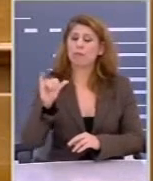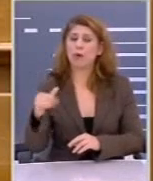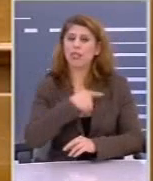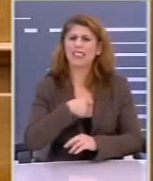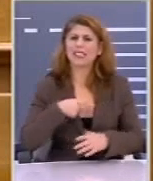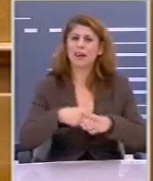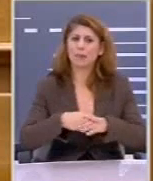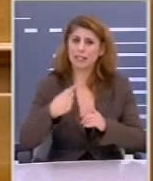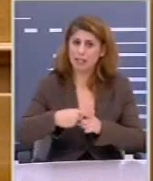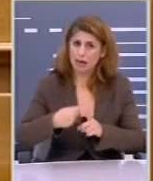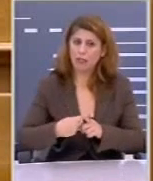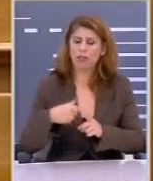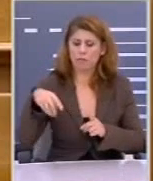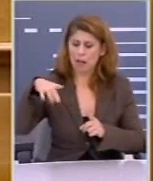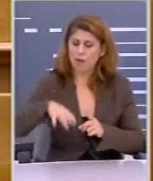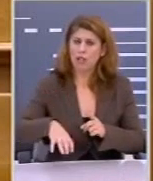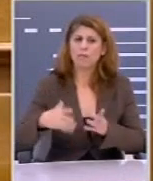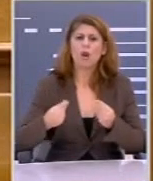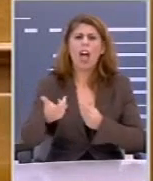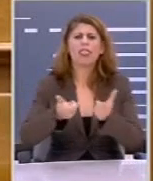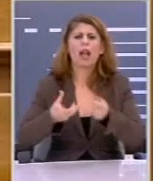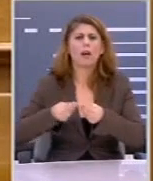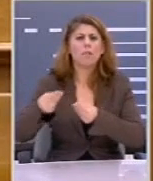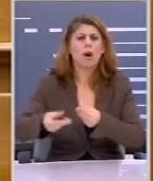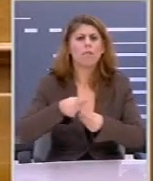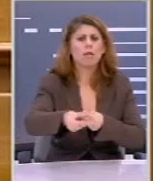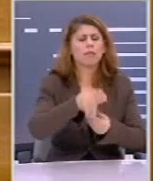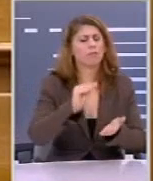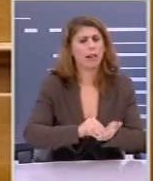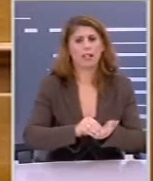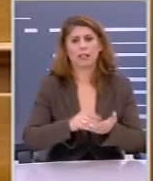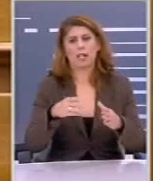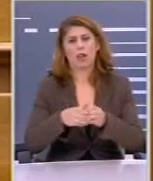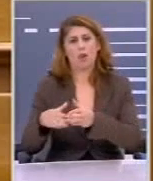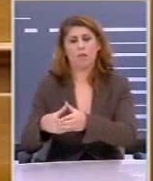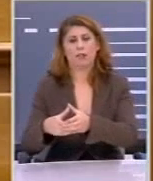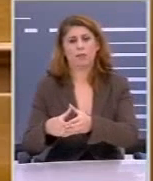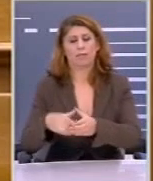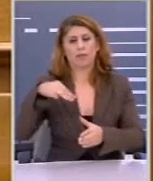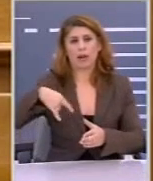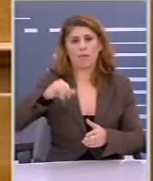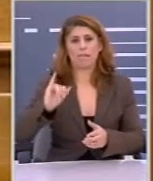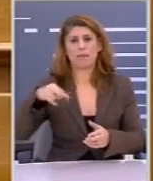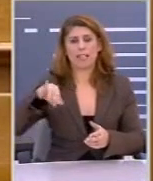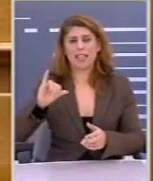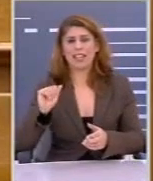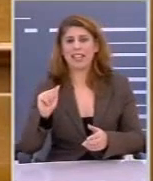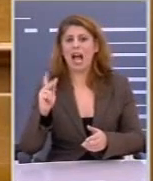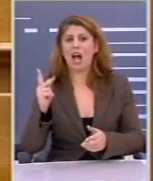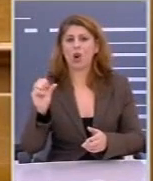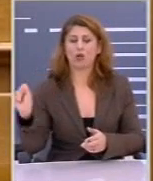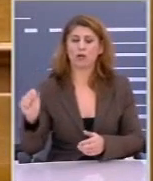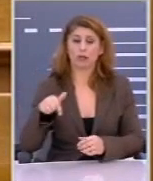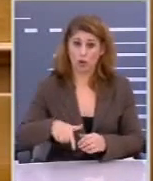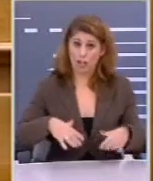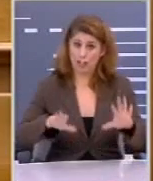μία περίοδο η οποία έχει δώσει πολλά δάνεια και πάλι στα κόμματα. Δημήτριος Μιλιάκος, διοικητής της Αγροτικής Τράπεζας Ελλάδος, Ιωάννης Αλαφούζος,